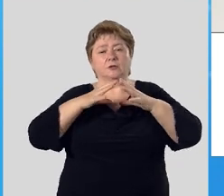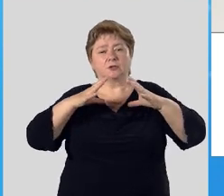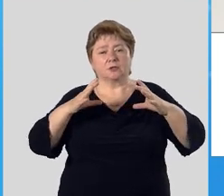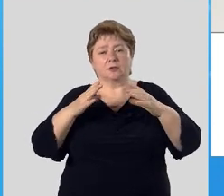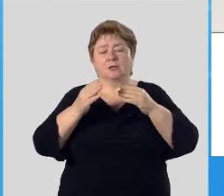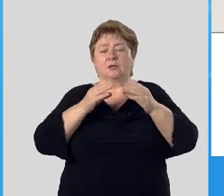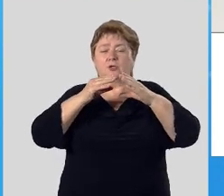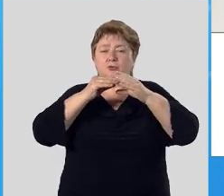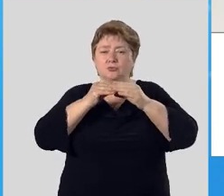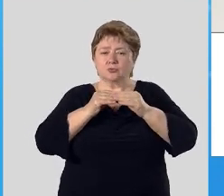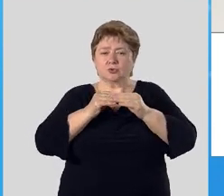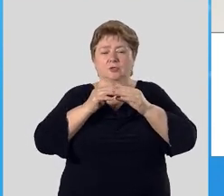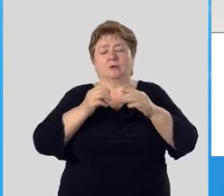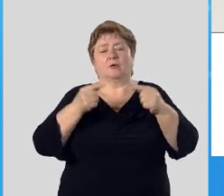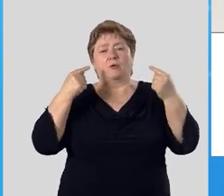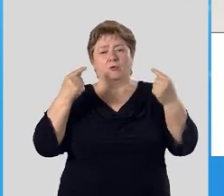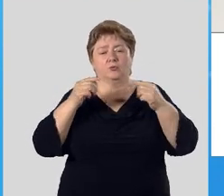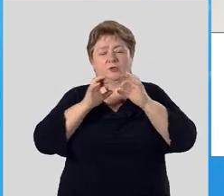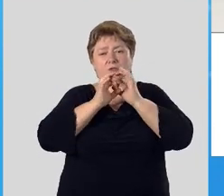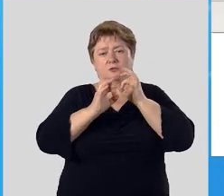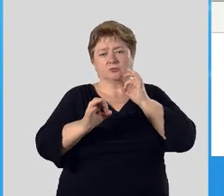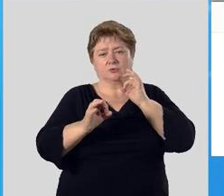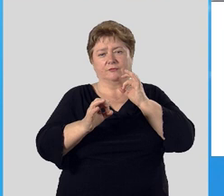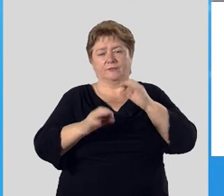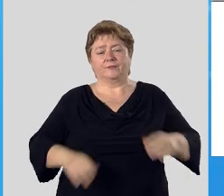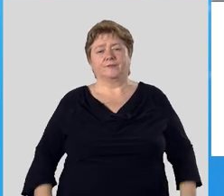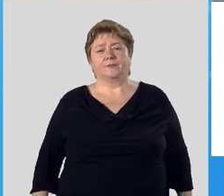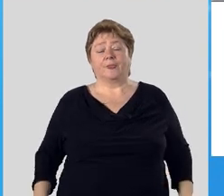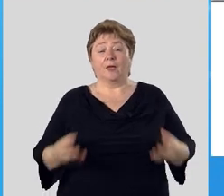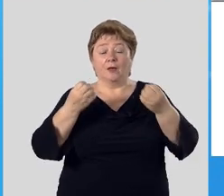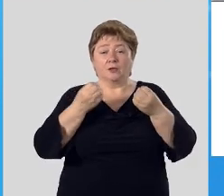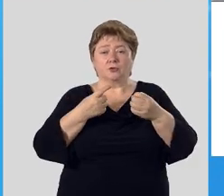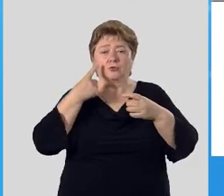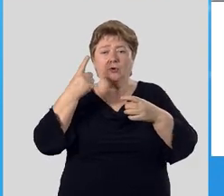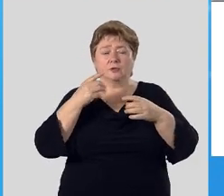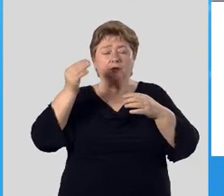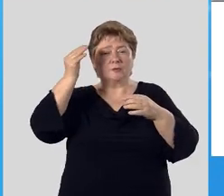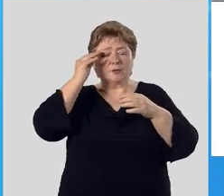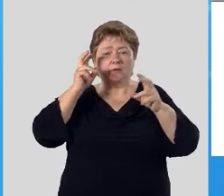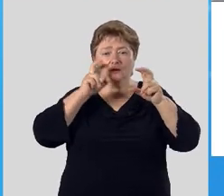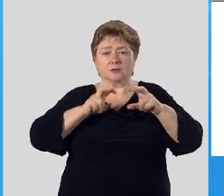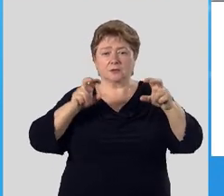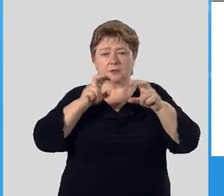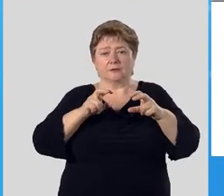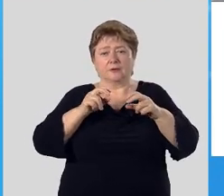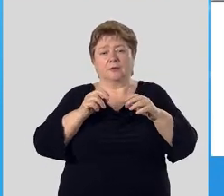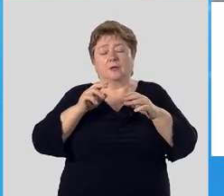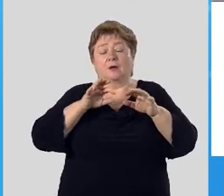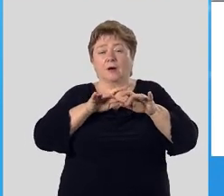или сужение крупных сосудов еще один метод исследования